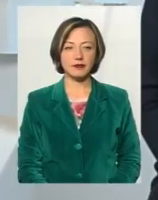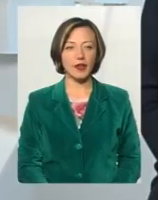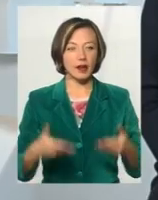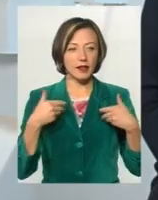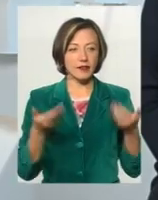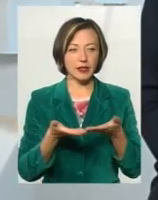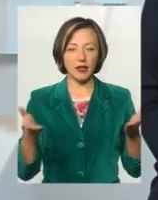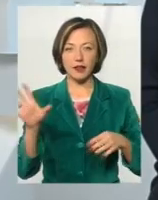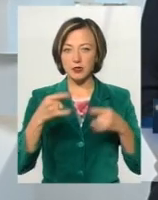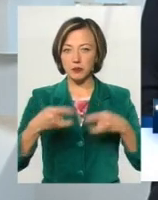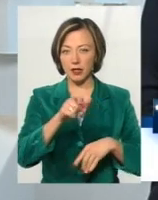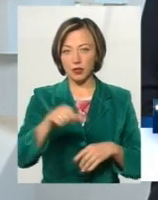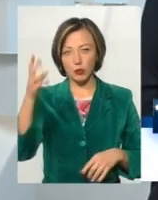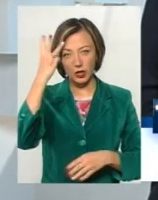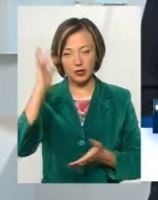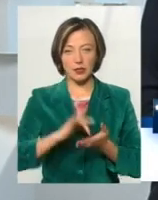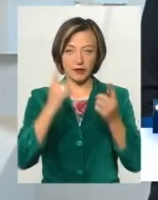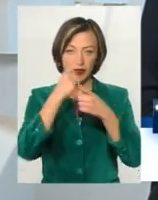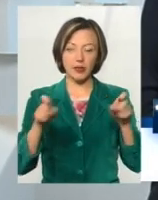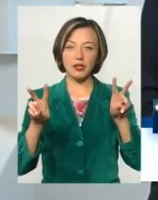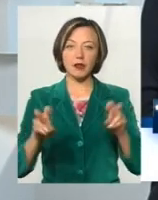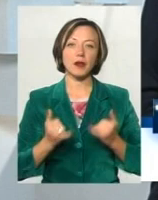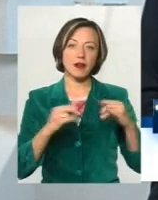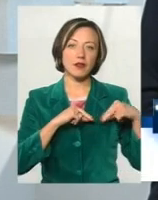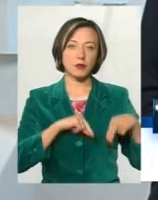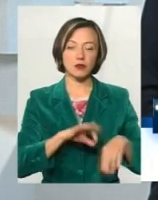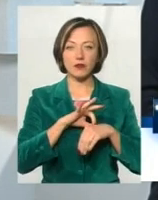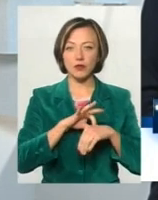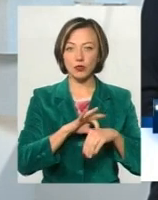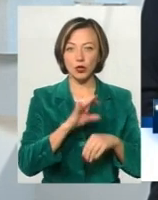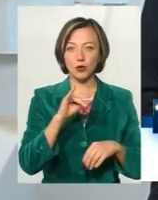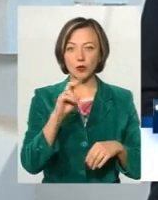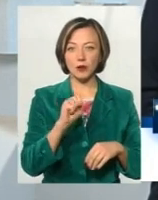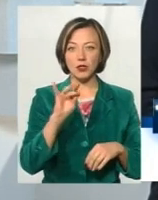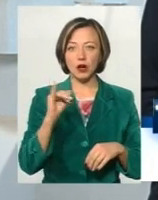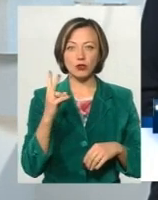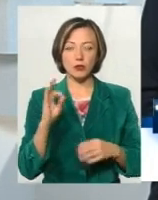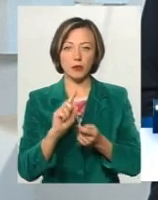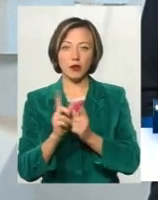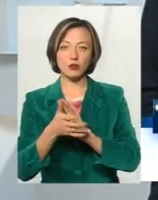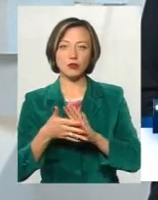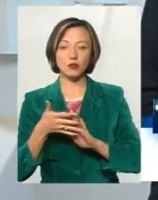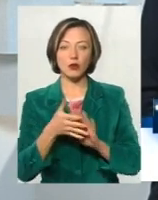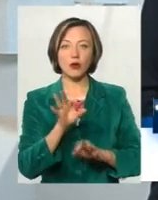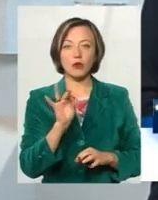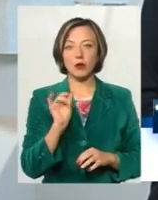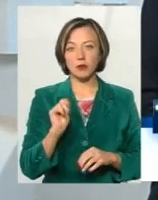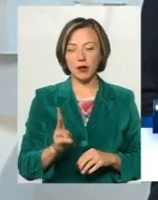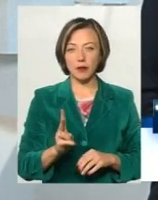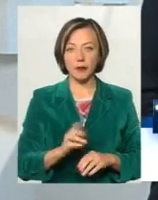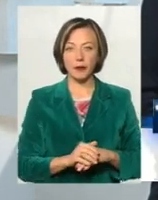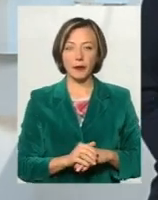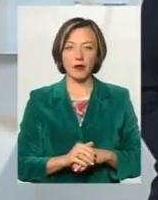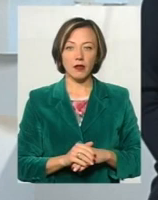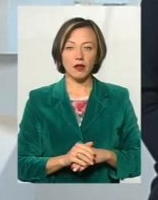Мої вітання усім телеглядачам «Поділля Центр». В ефірі тема сьогодні для вас у студії працює ведуча Юна Мітрашко, переклад на жестову мову Ольга